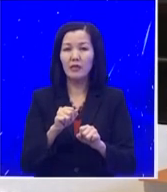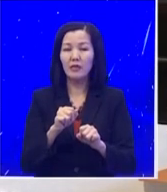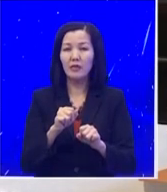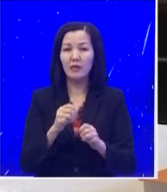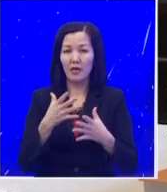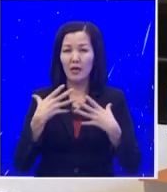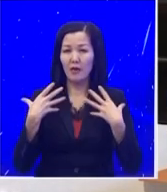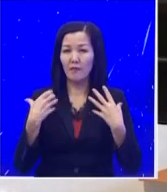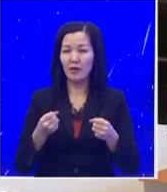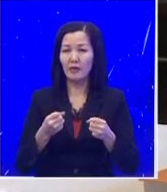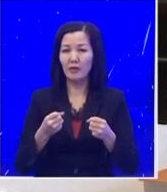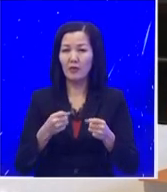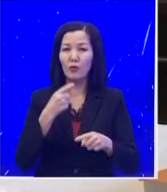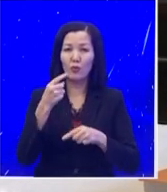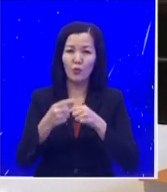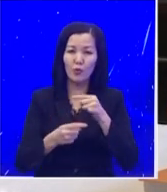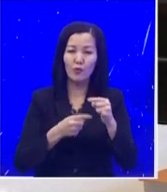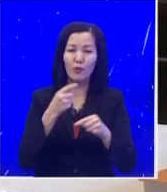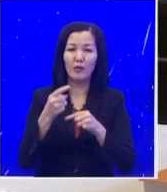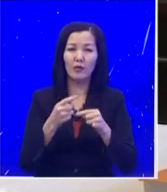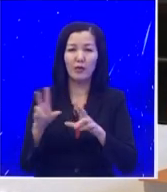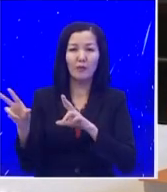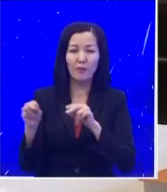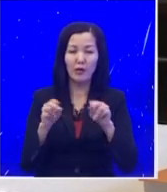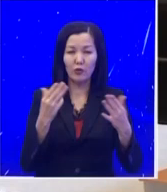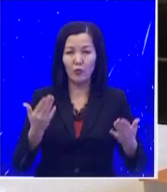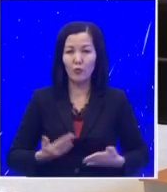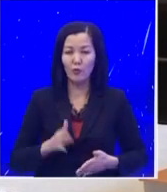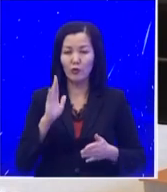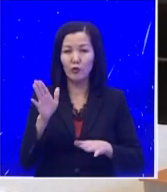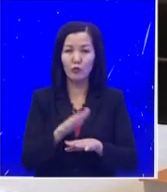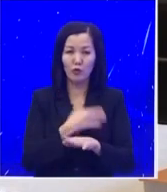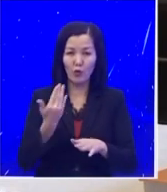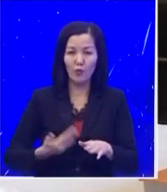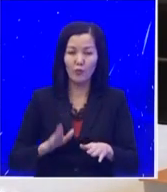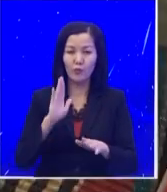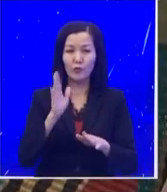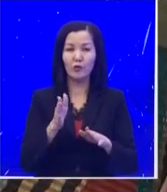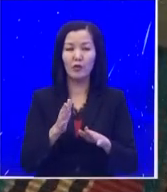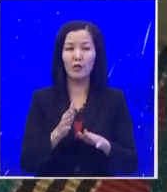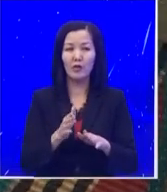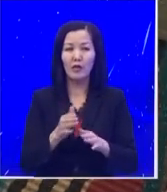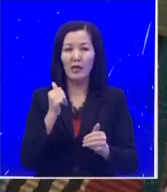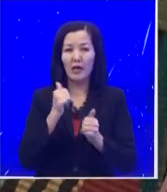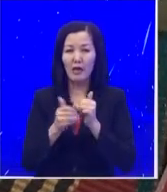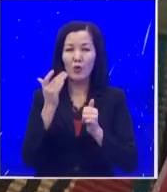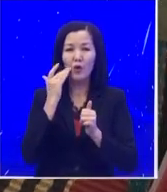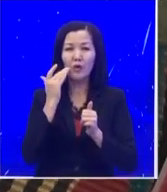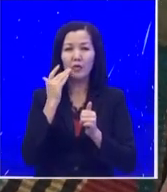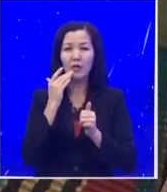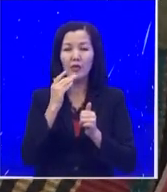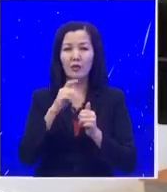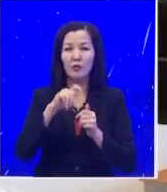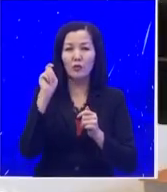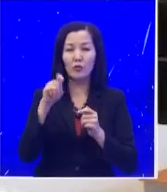Өздерің аман-есен ұрпақтарымен өмірін қызығын көріп, ұзақ өмір сүріңдер қарағым. Әр уақытта соғыса қарсы